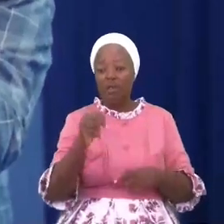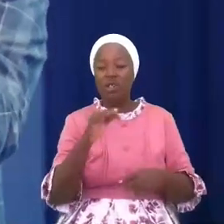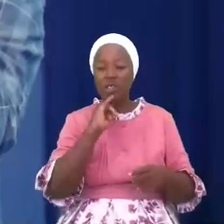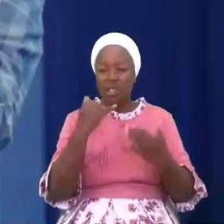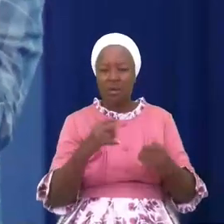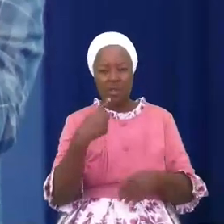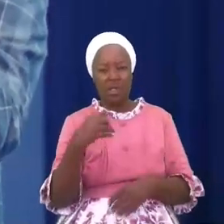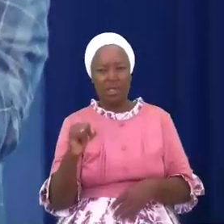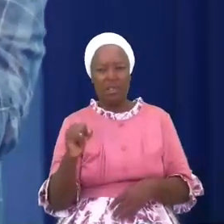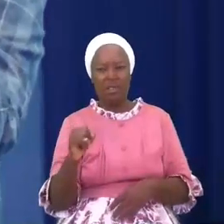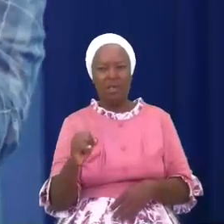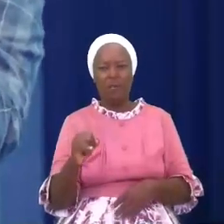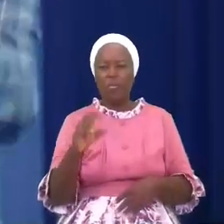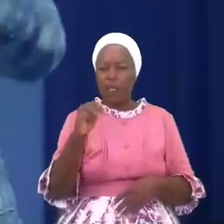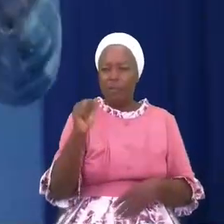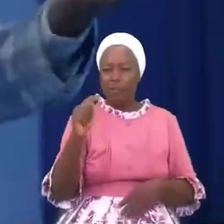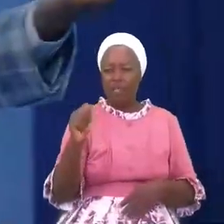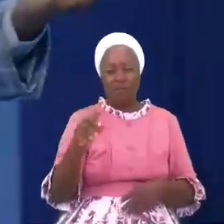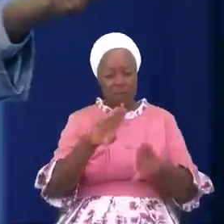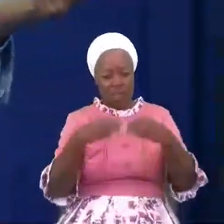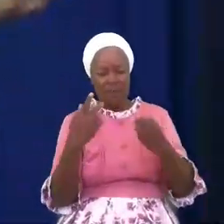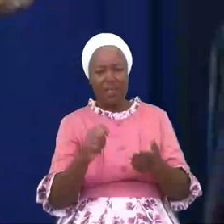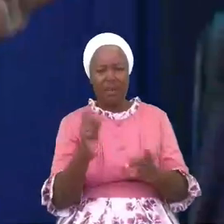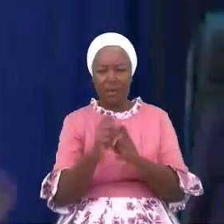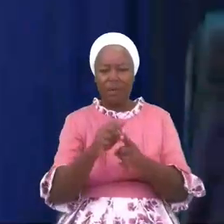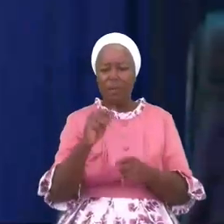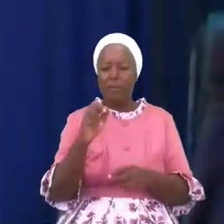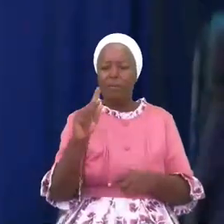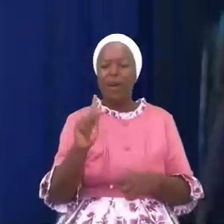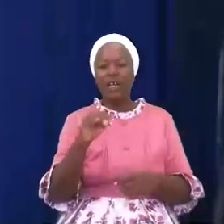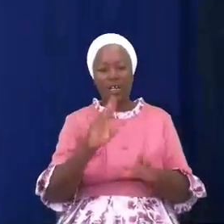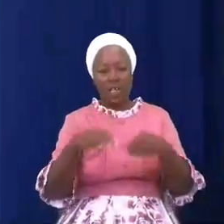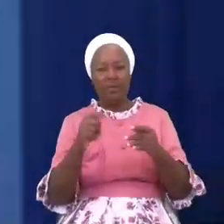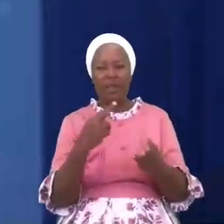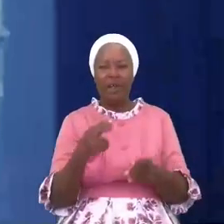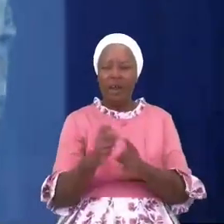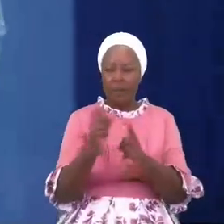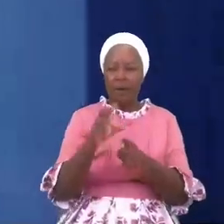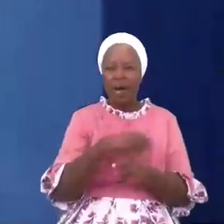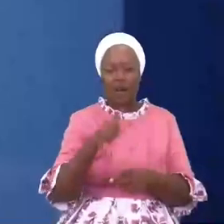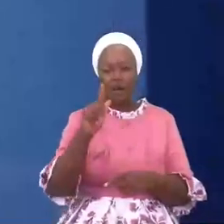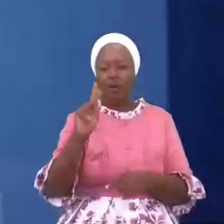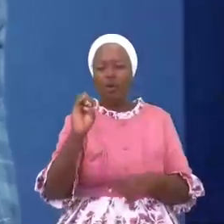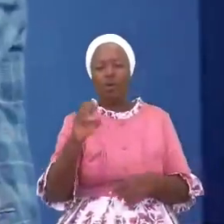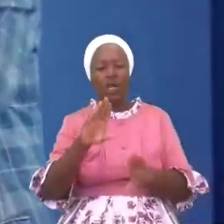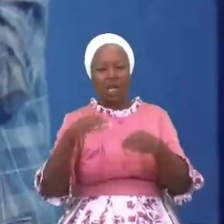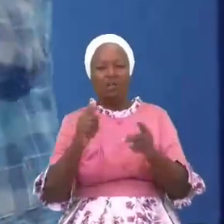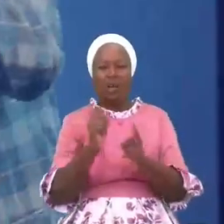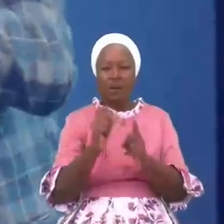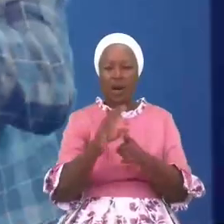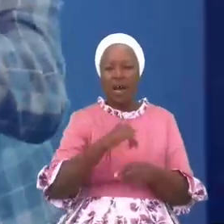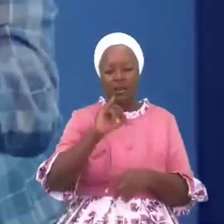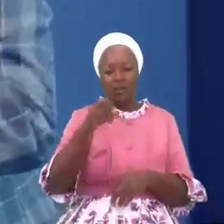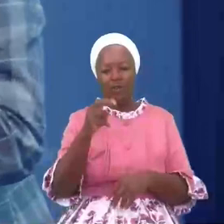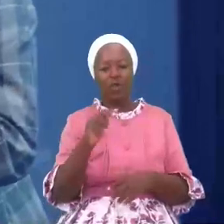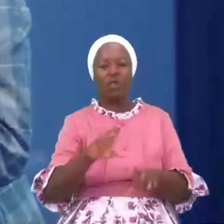dit, Matthieu a donné le rapport, Marc a donné le rapport, Luc a donné le rapport. Et maintenant Jean donne le